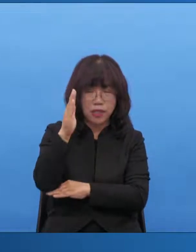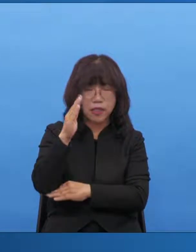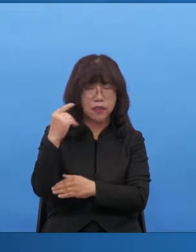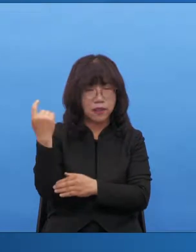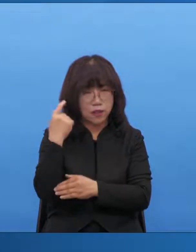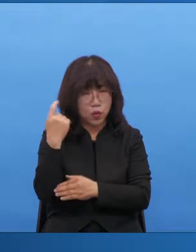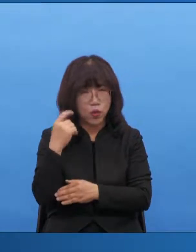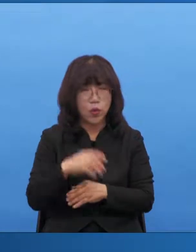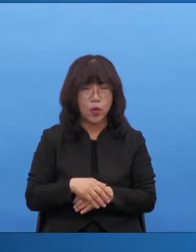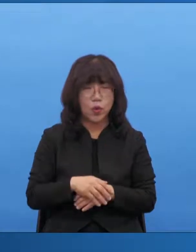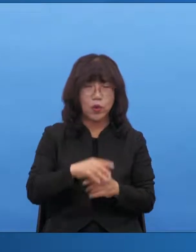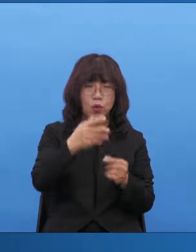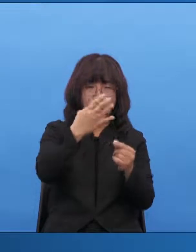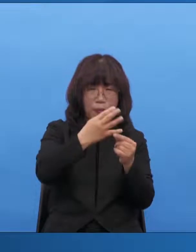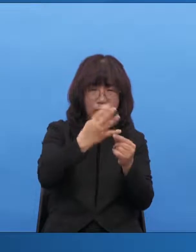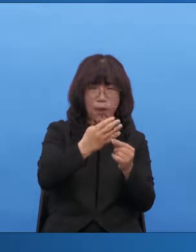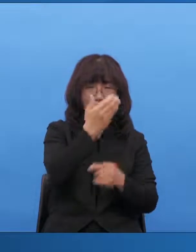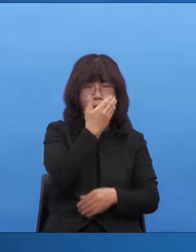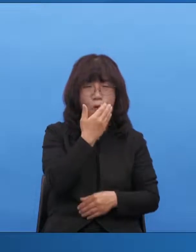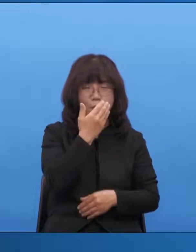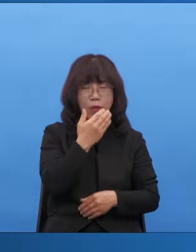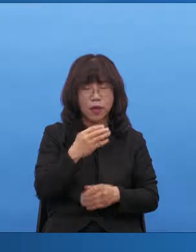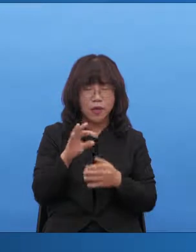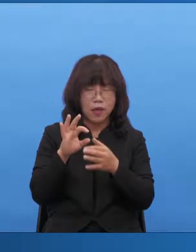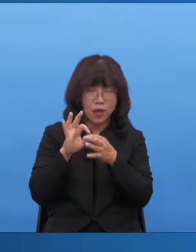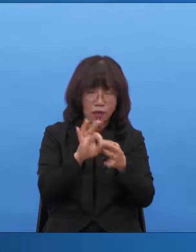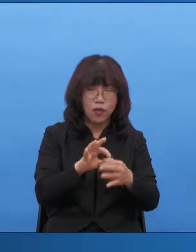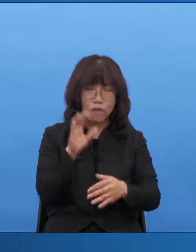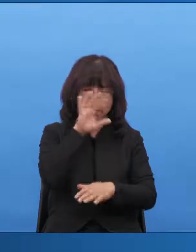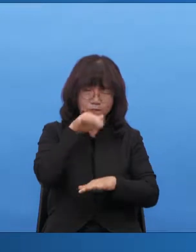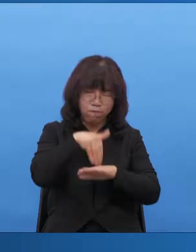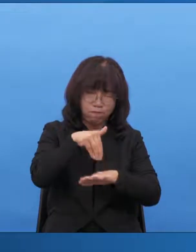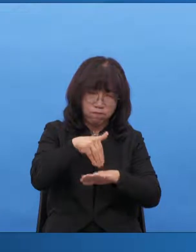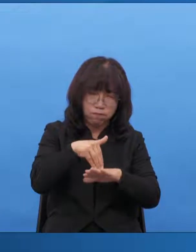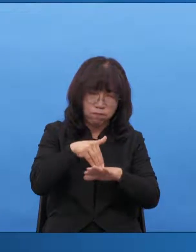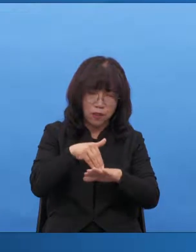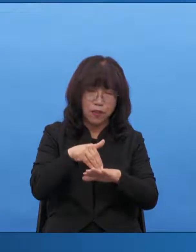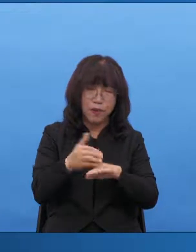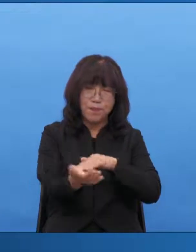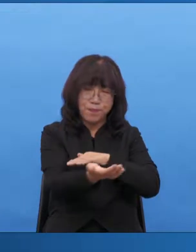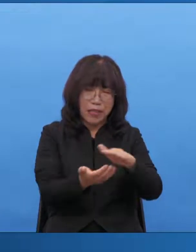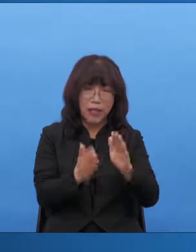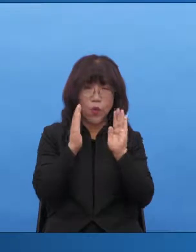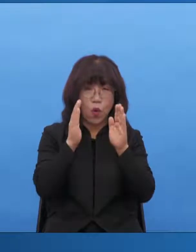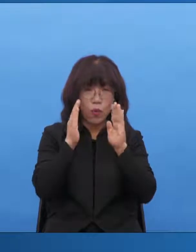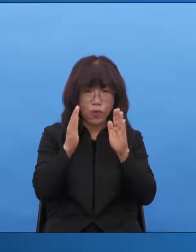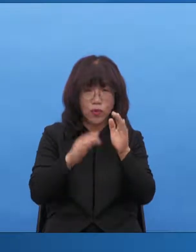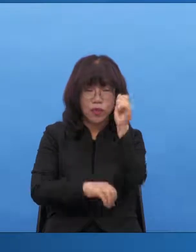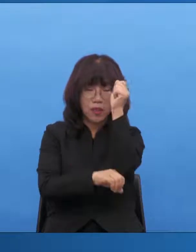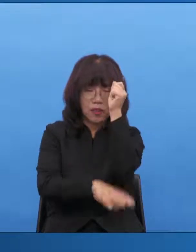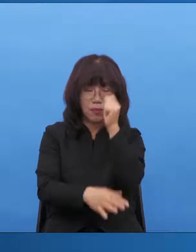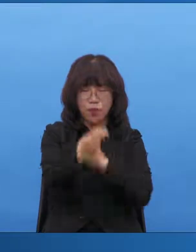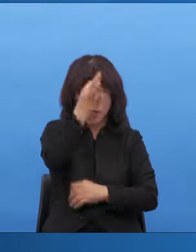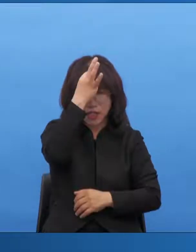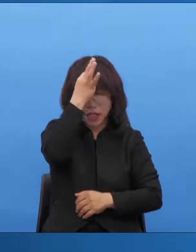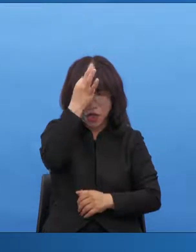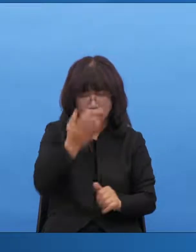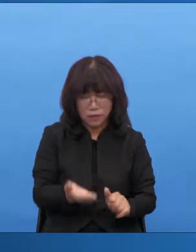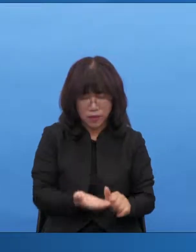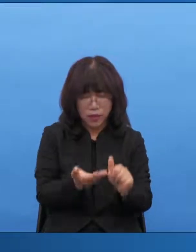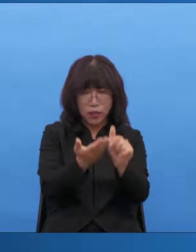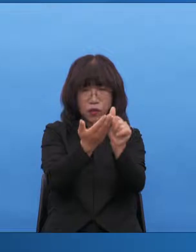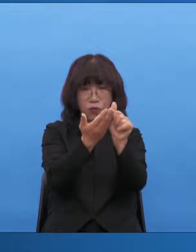jour. Quatrièmement, développer des compétences fondamentales par la révision et la pratique préparation des